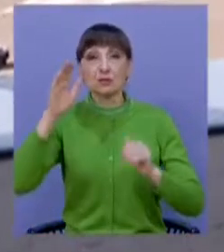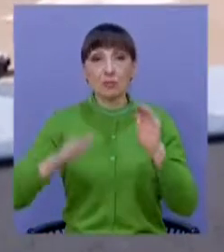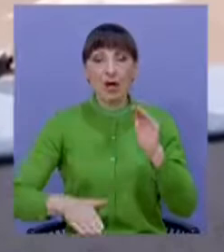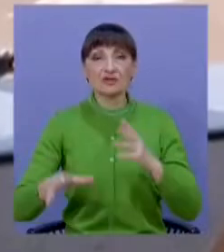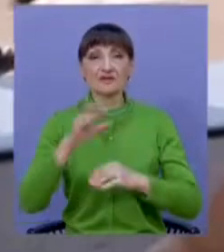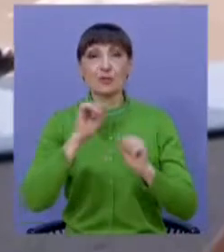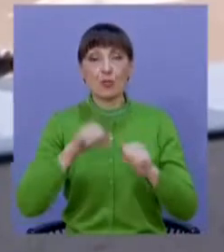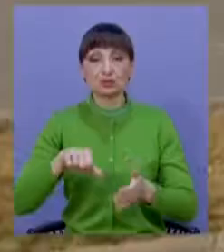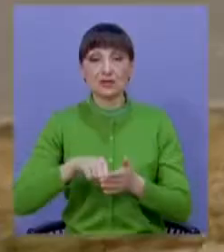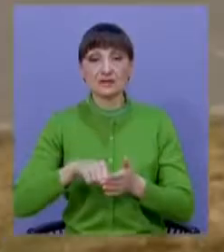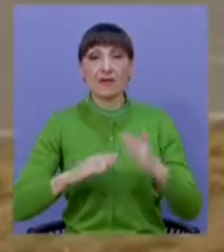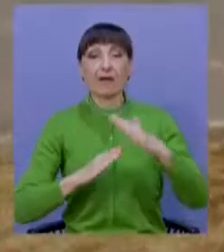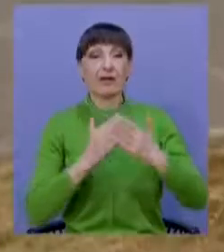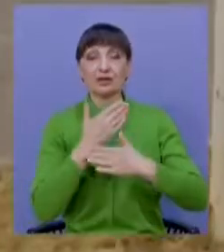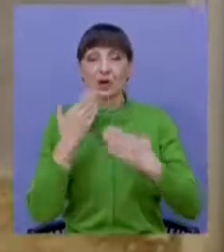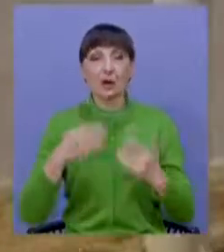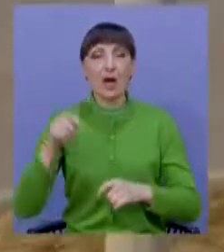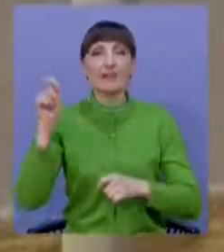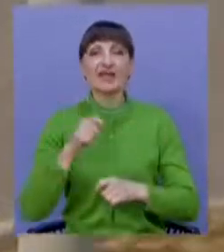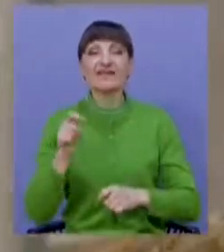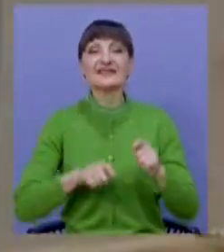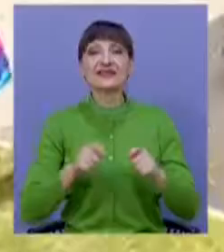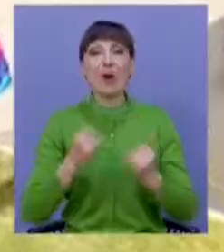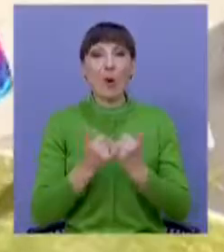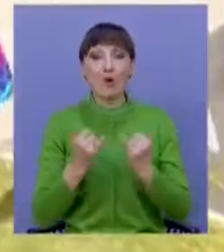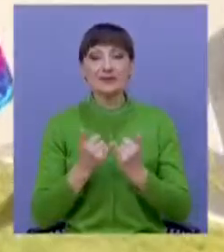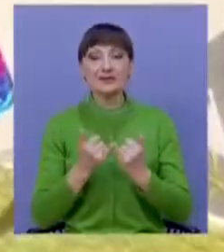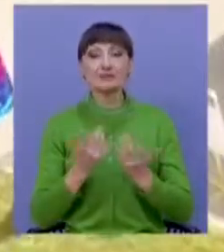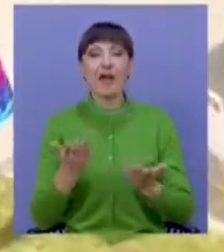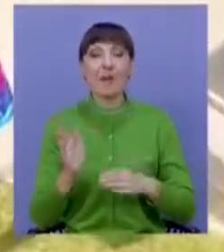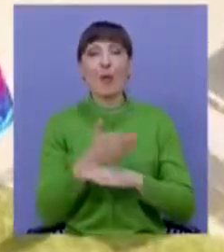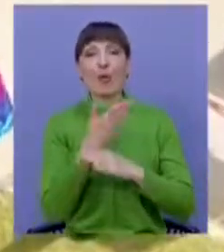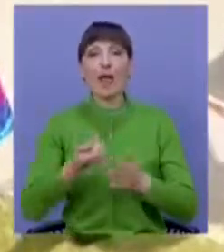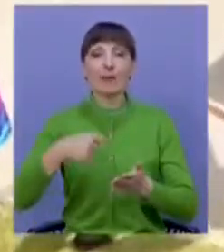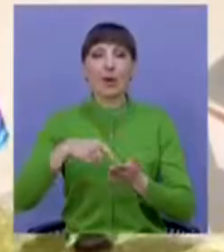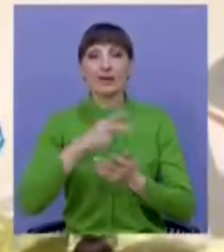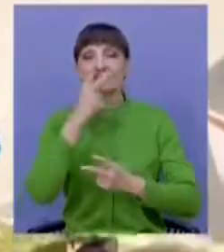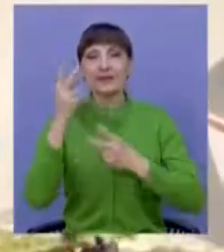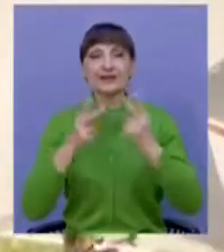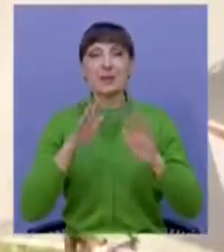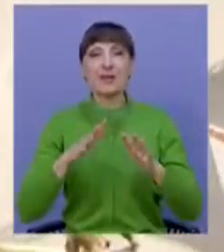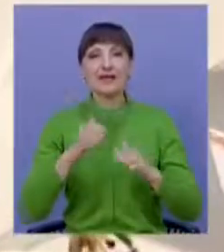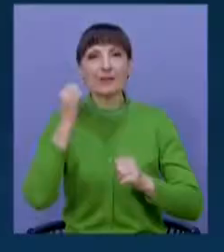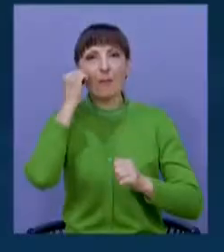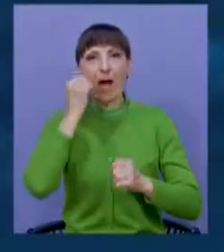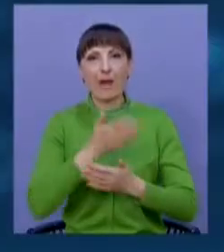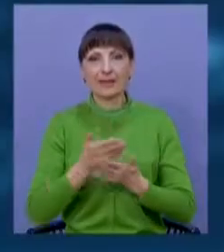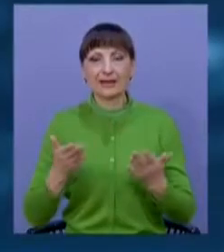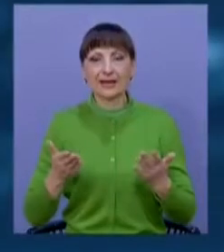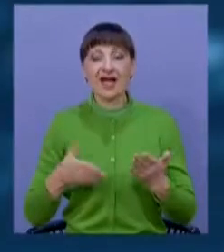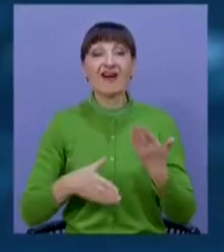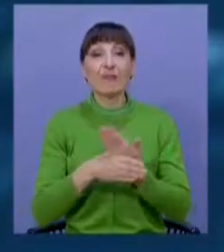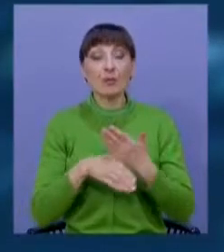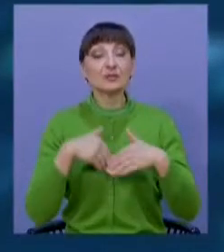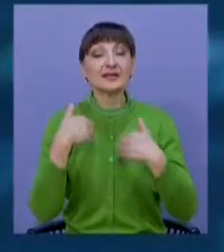Нету границы. Приехавшие на фестиваль гости не упустили возможности погулять по городу и осмотреть местные достопримечательности. В помощь